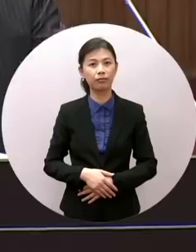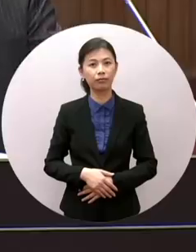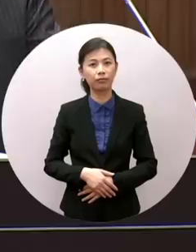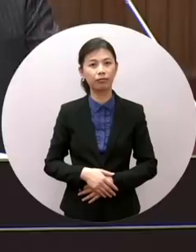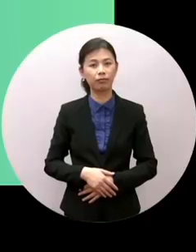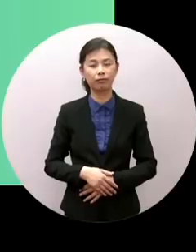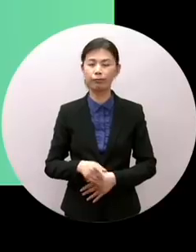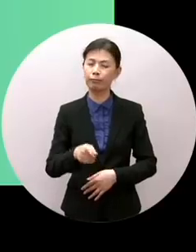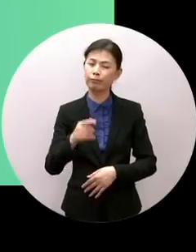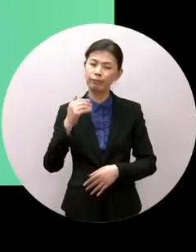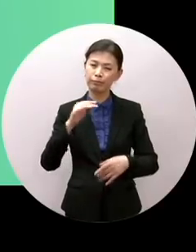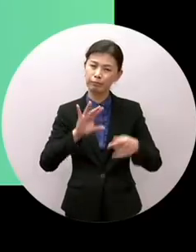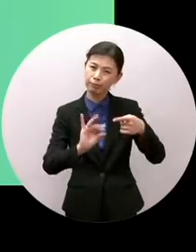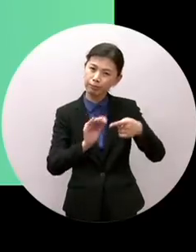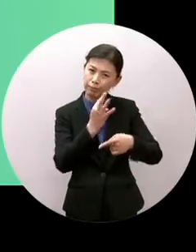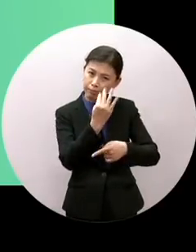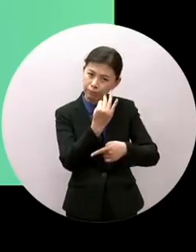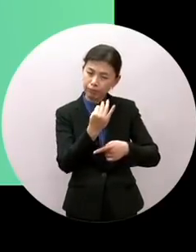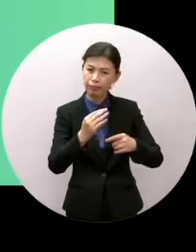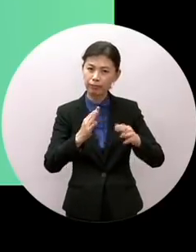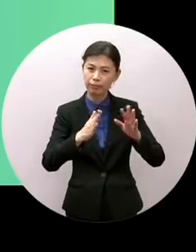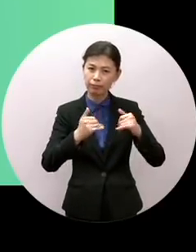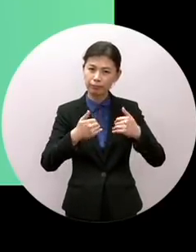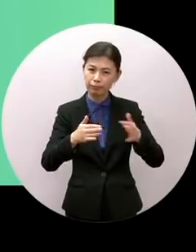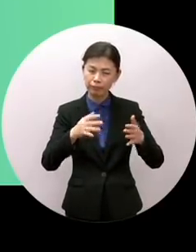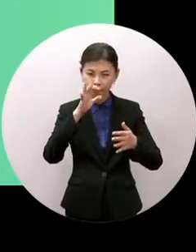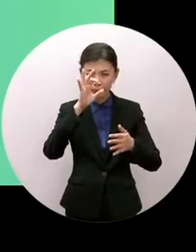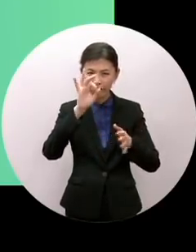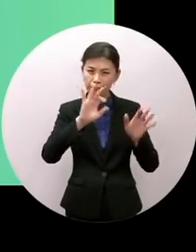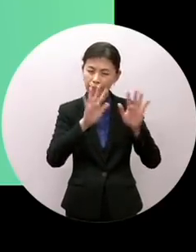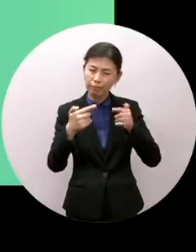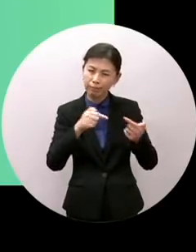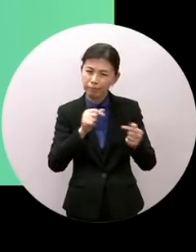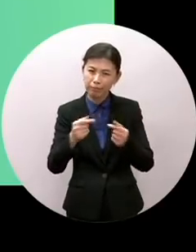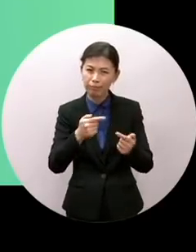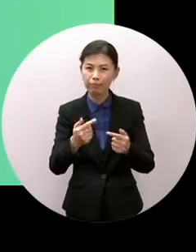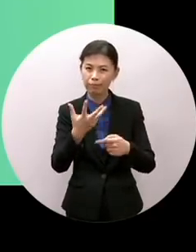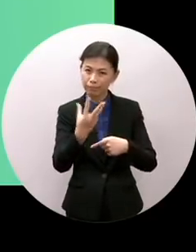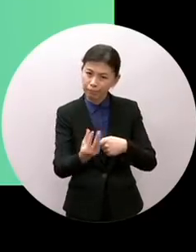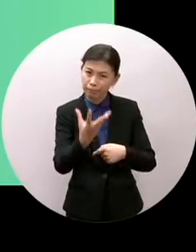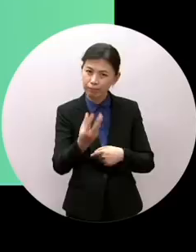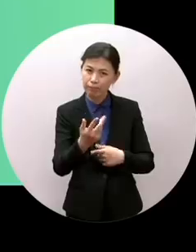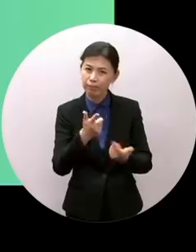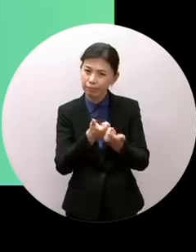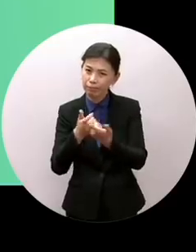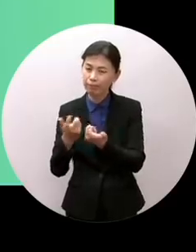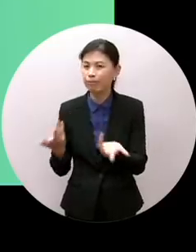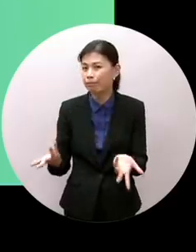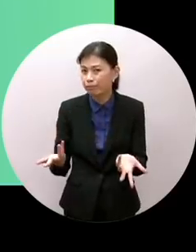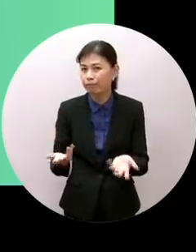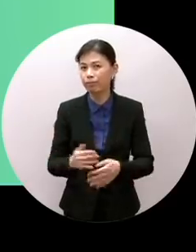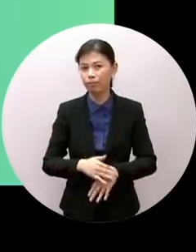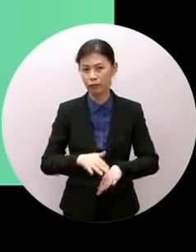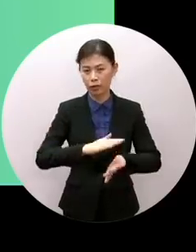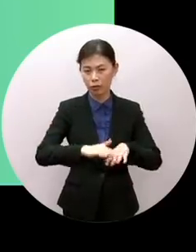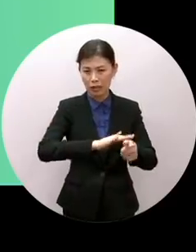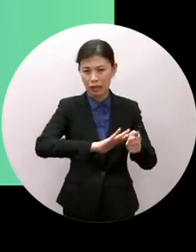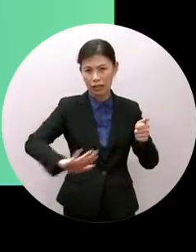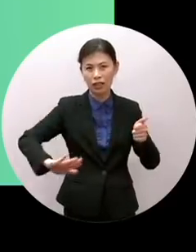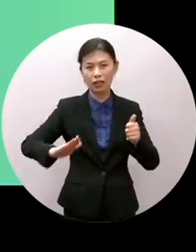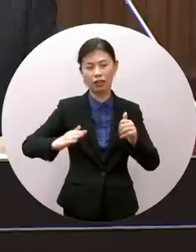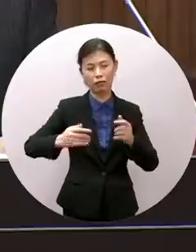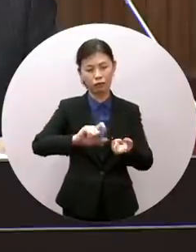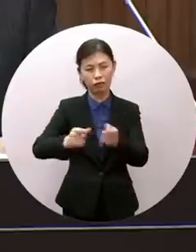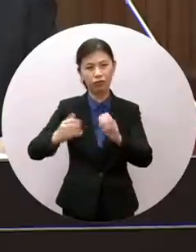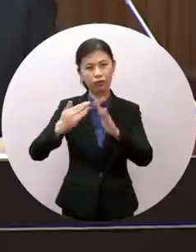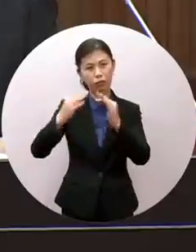们的比例要不要弹性化，要不要因为地区而分别，或者是这个会不会造成邻避设施，这个是当